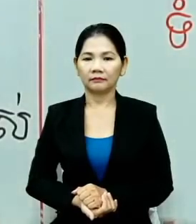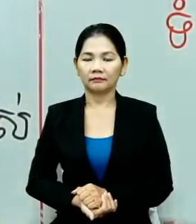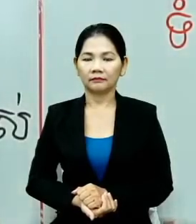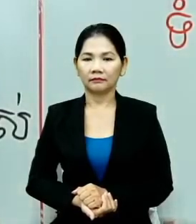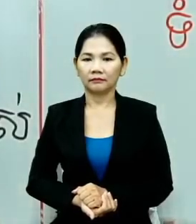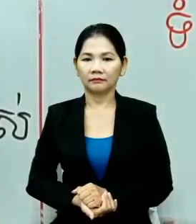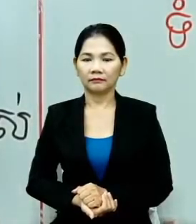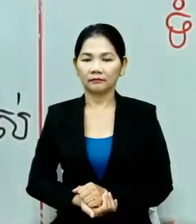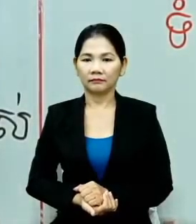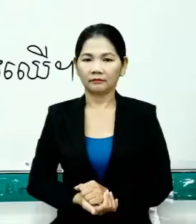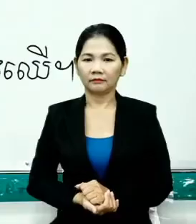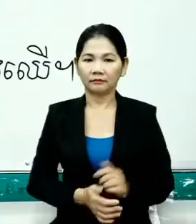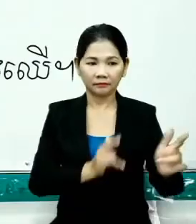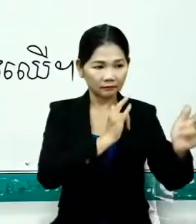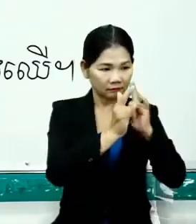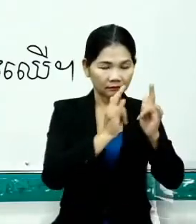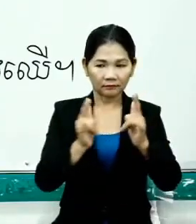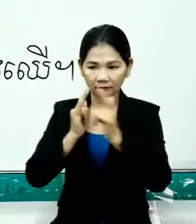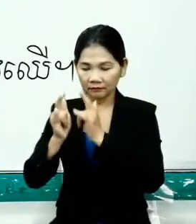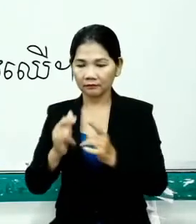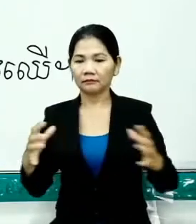cấm bực xá cỗ mà